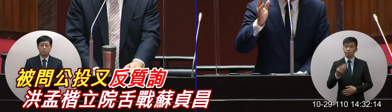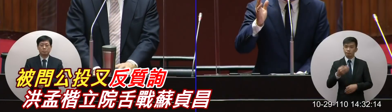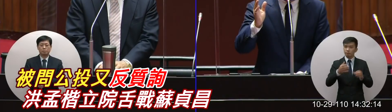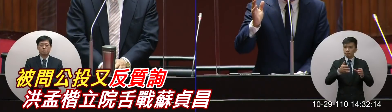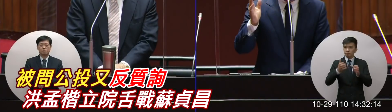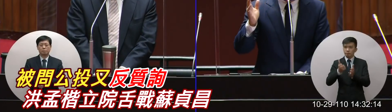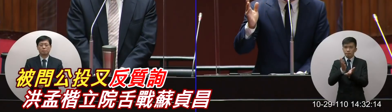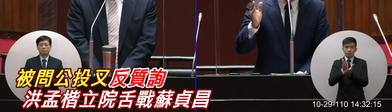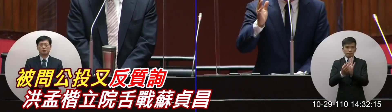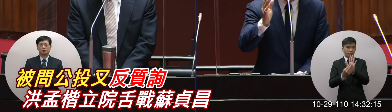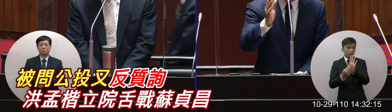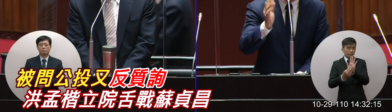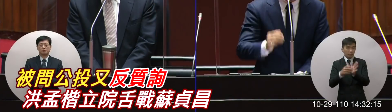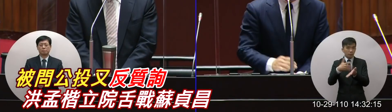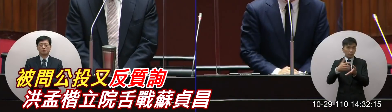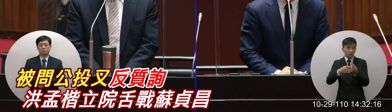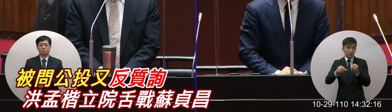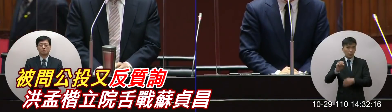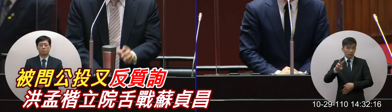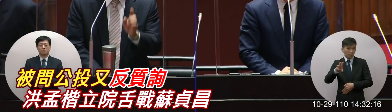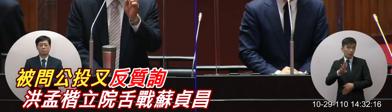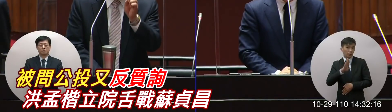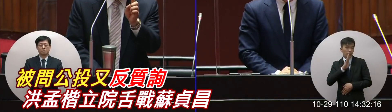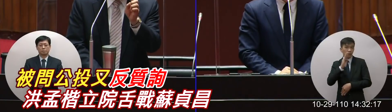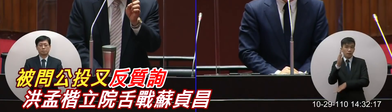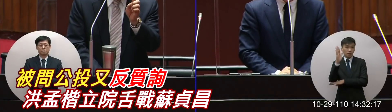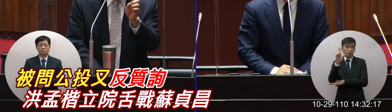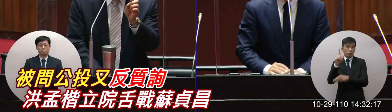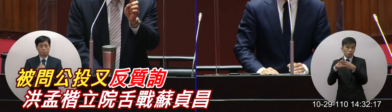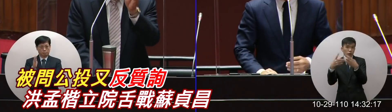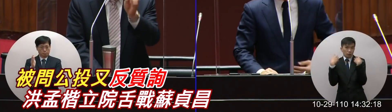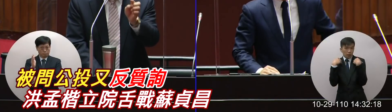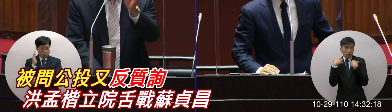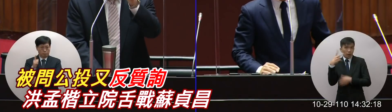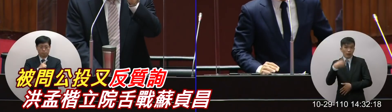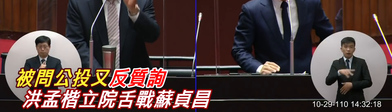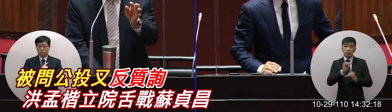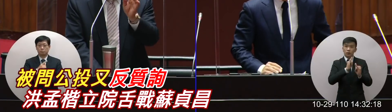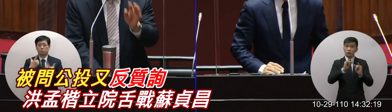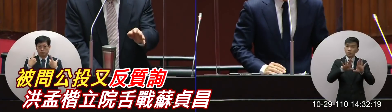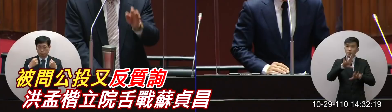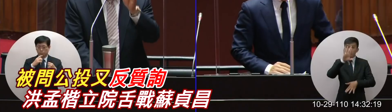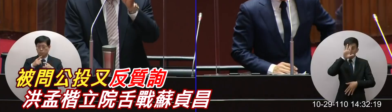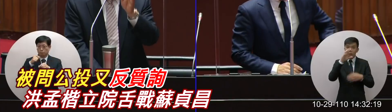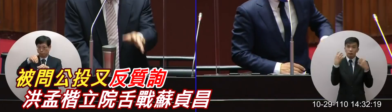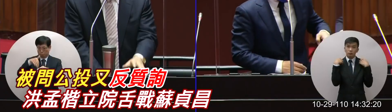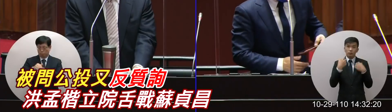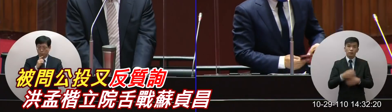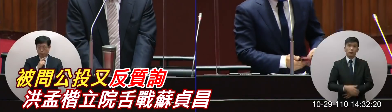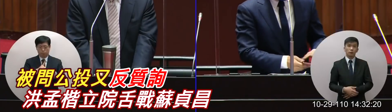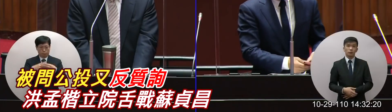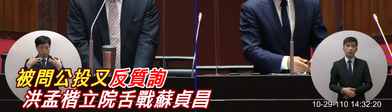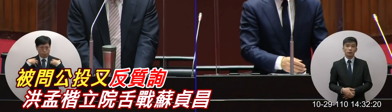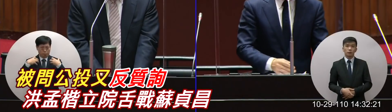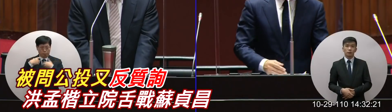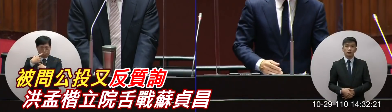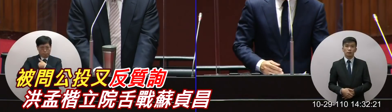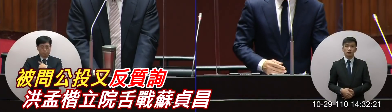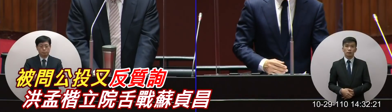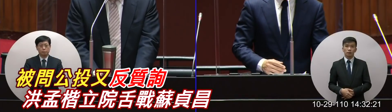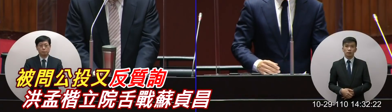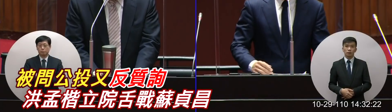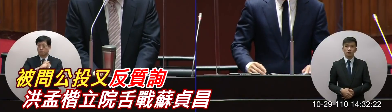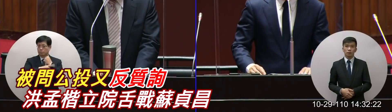会是政府主办还是民进党主办？ 政府是公投的当事人，是